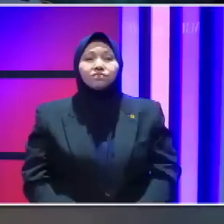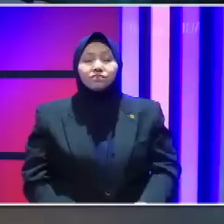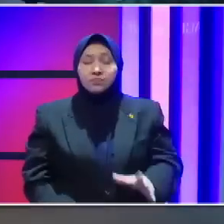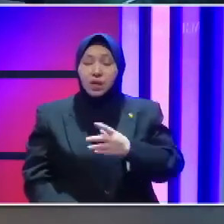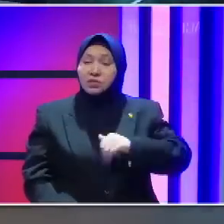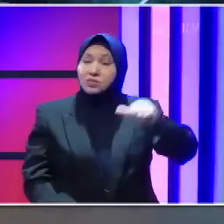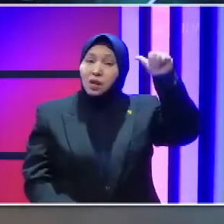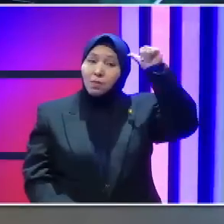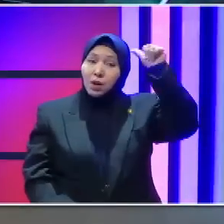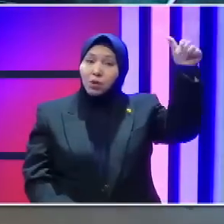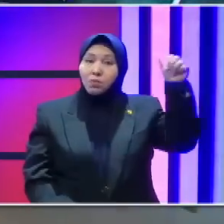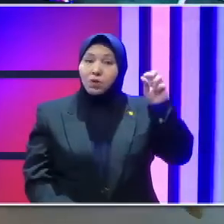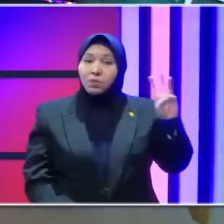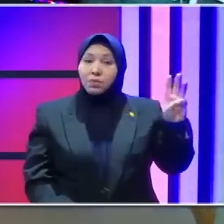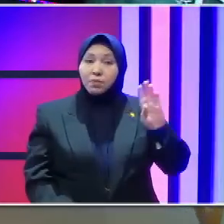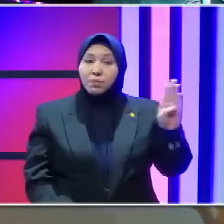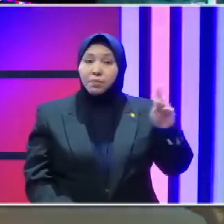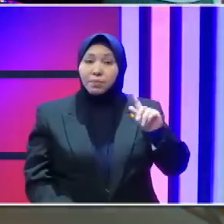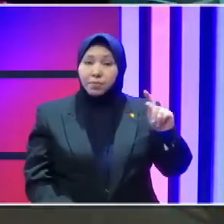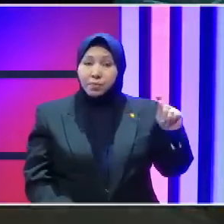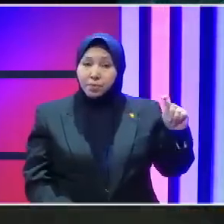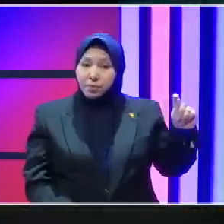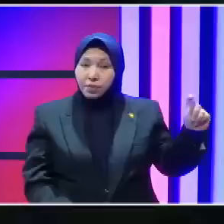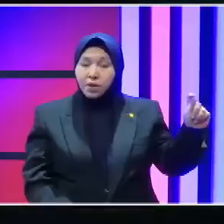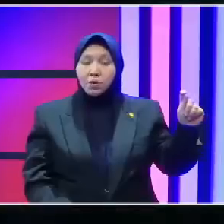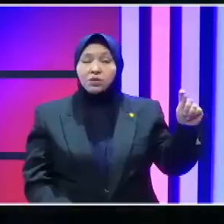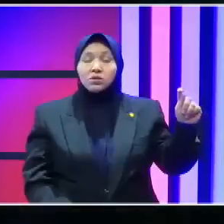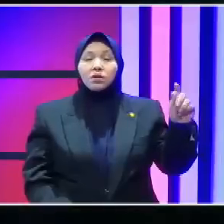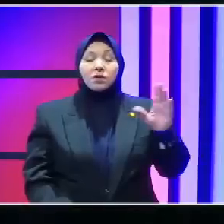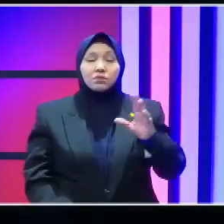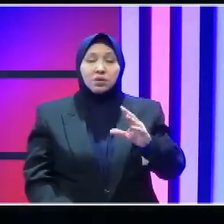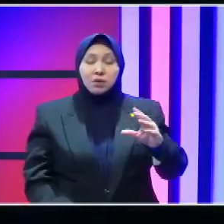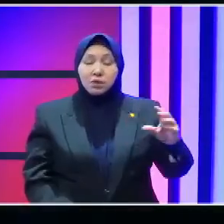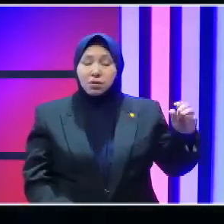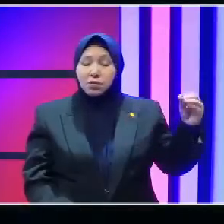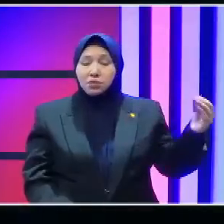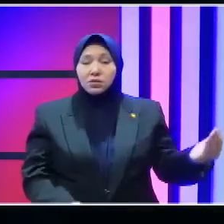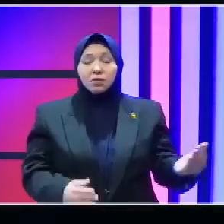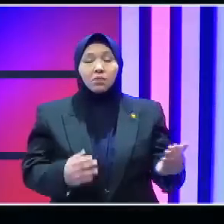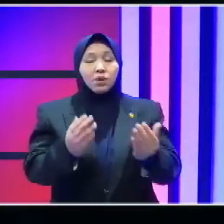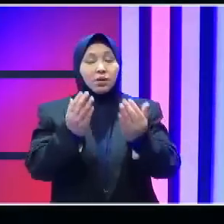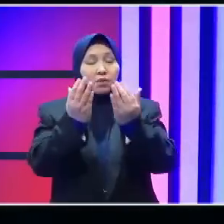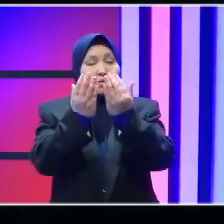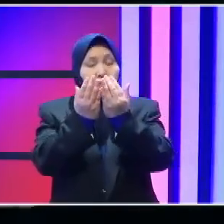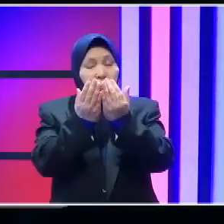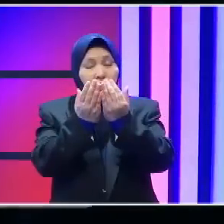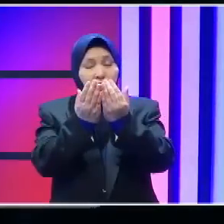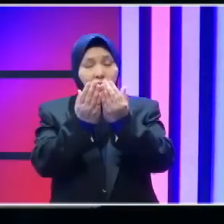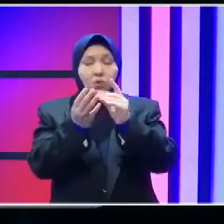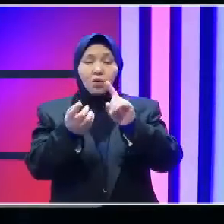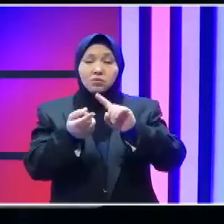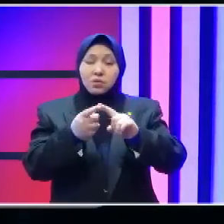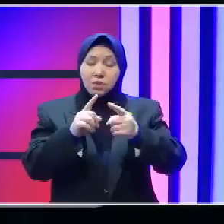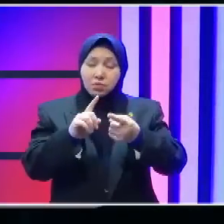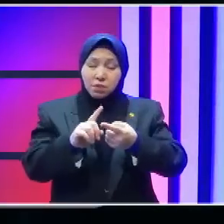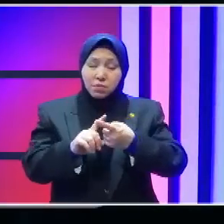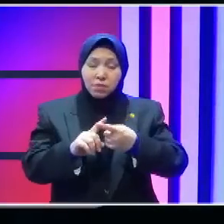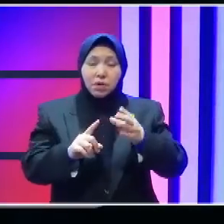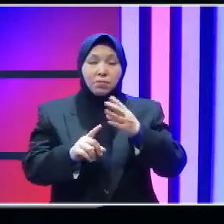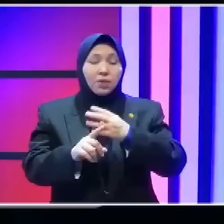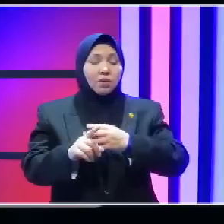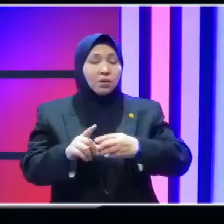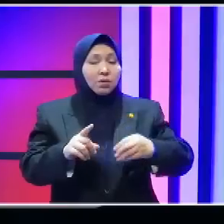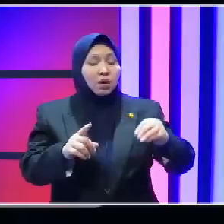Assalamualaikum warahmatullahi wabarakatuh. Alhamdulillah wassalatu wassalamu ala Rasulillah wa ala alihi wa man wala syada la ilaha illallah syada Muhammadan abduhu wa rasuluhu. Allahumma salli ala